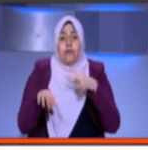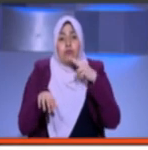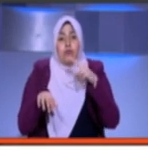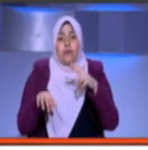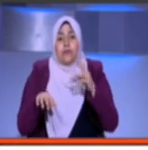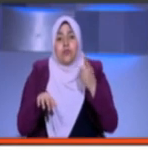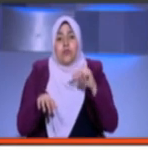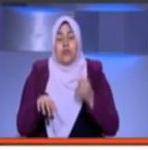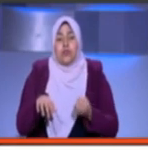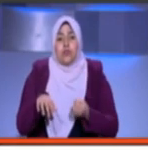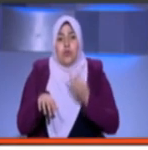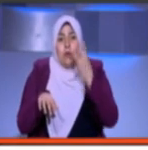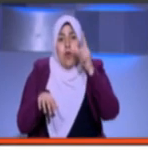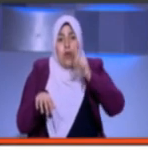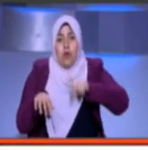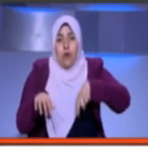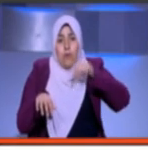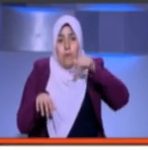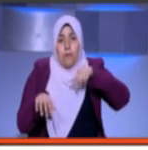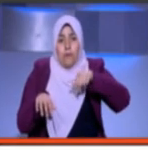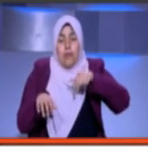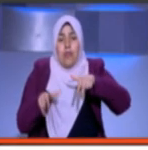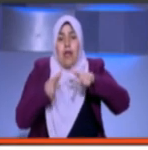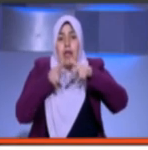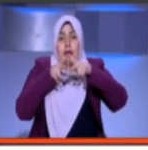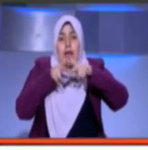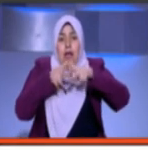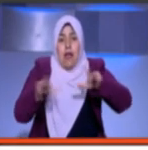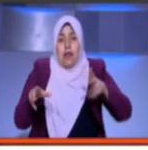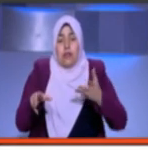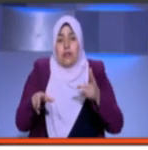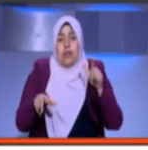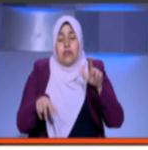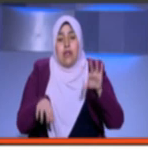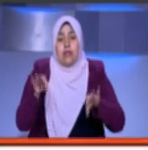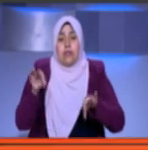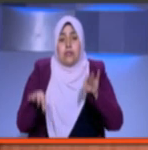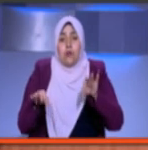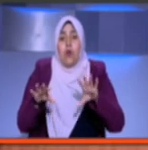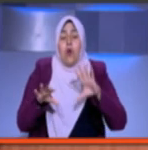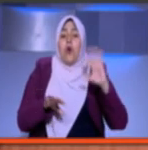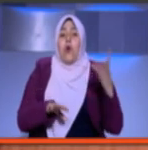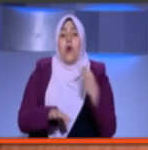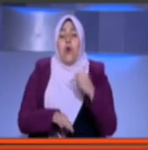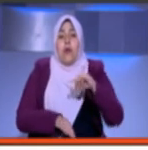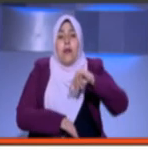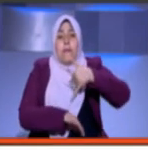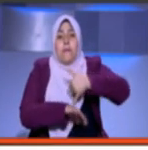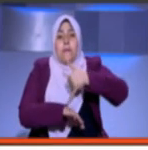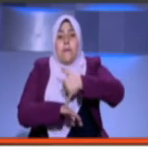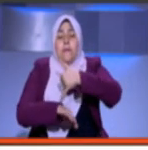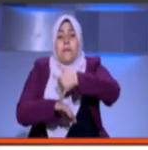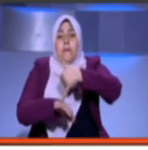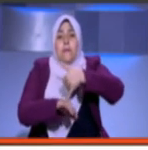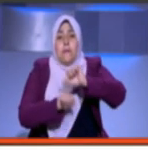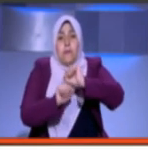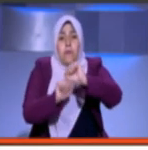صباح اليوم أعلنت مدريد بكل مراكزها، مراكز العناية المركزة